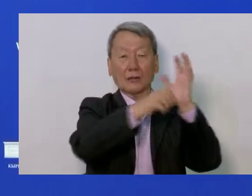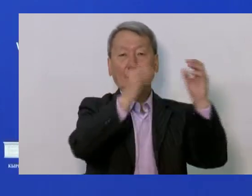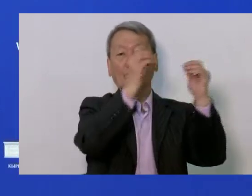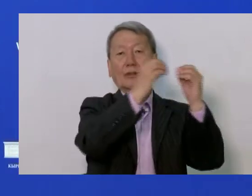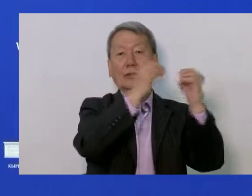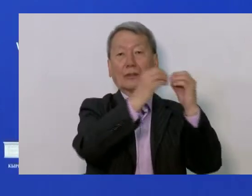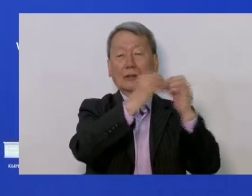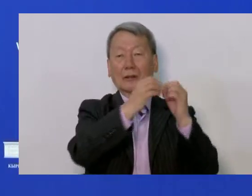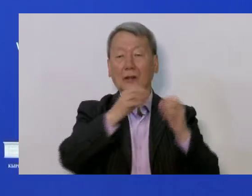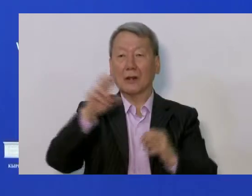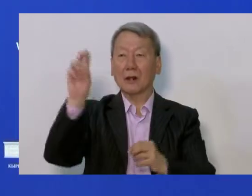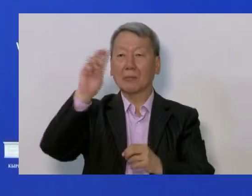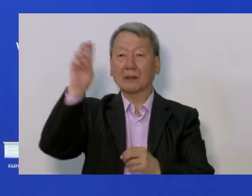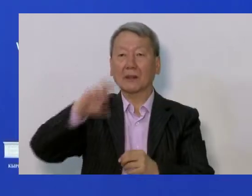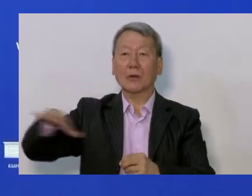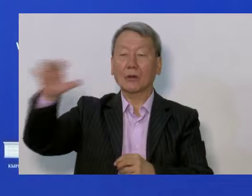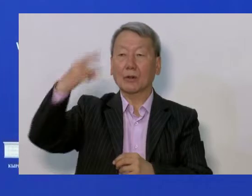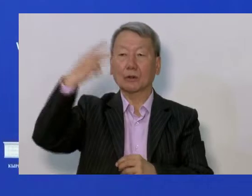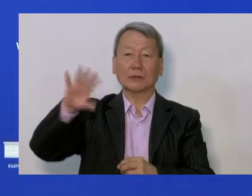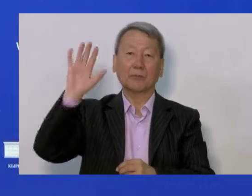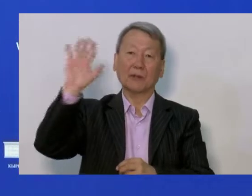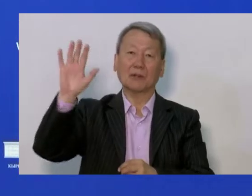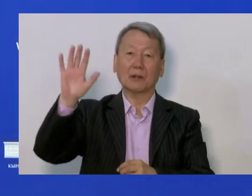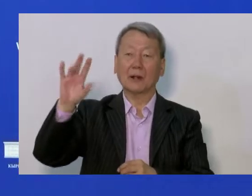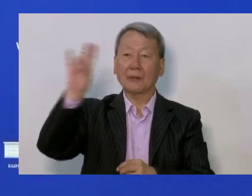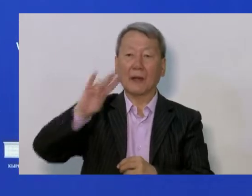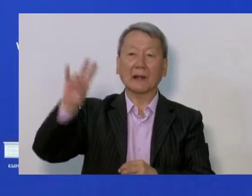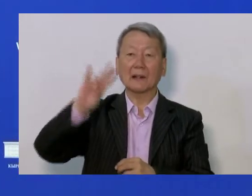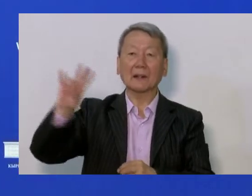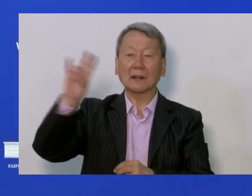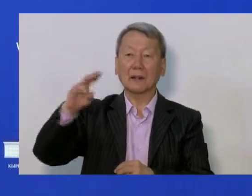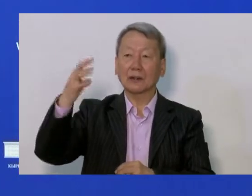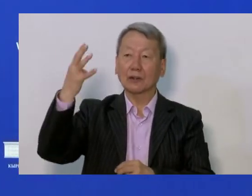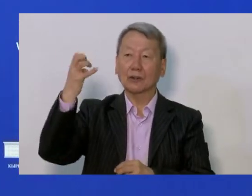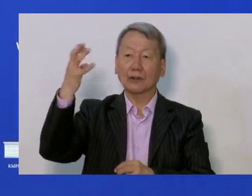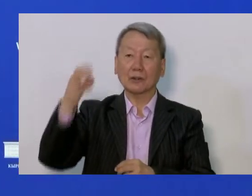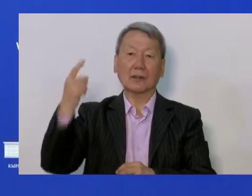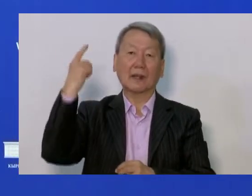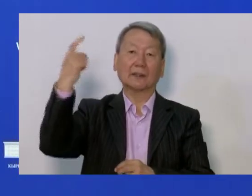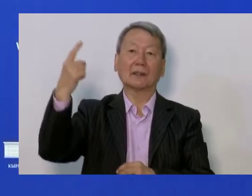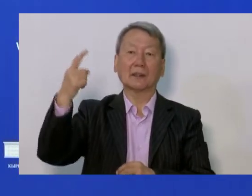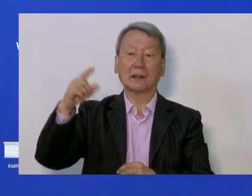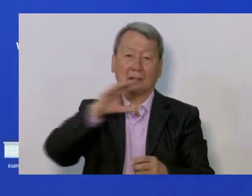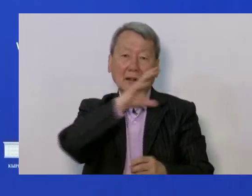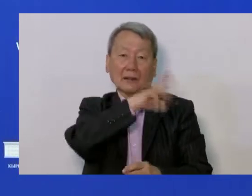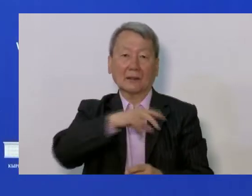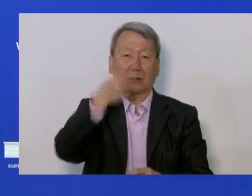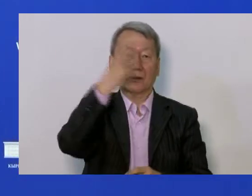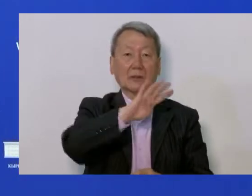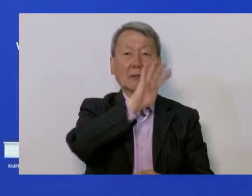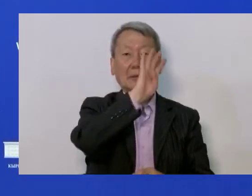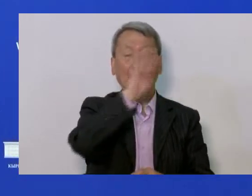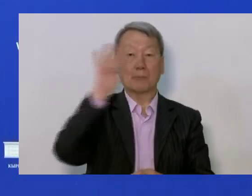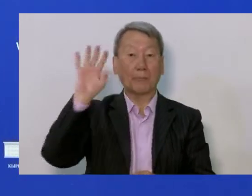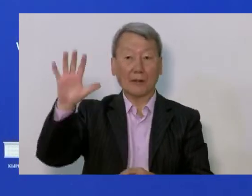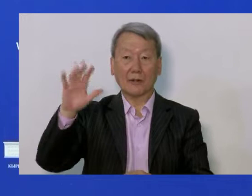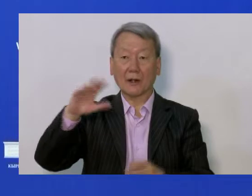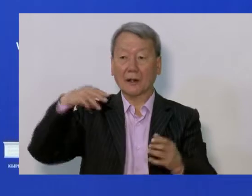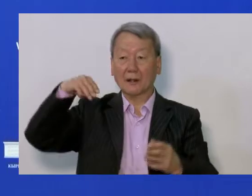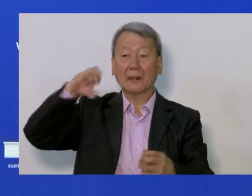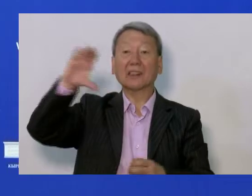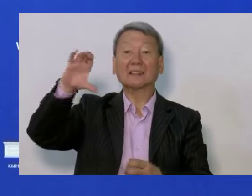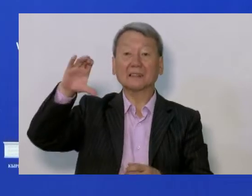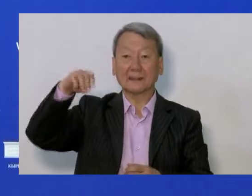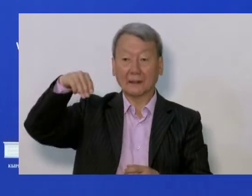учур, Баткен областында 35, Нарын областында 401, Ысык Көл областында 25, Талас